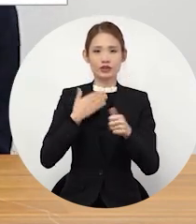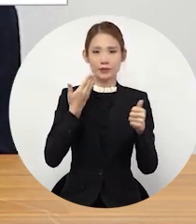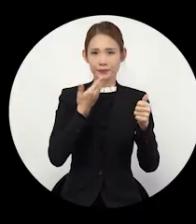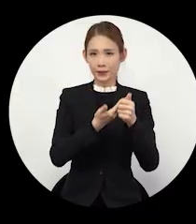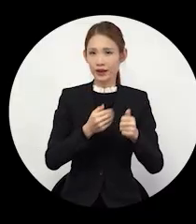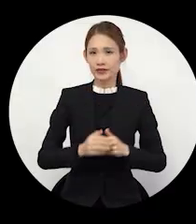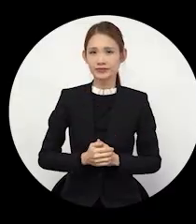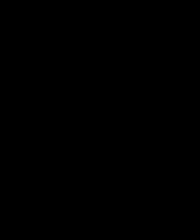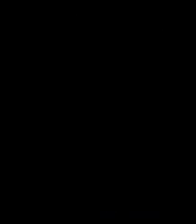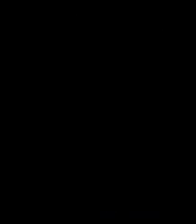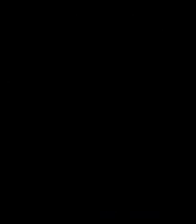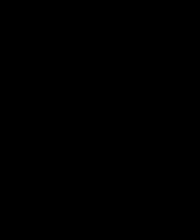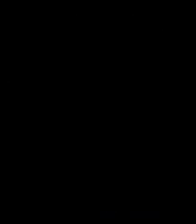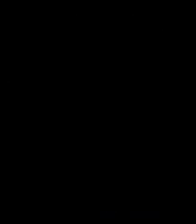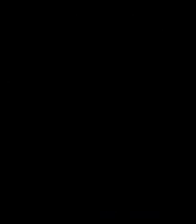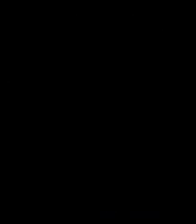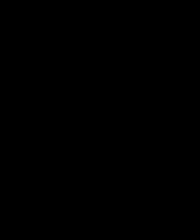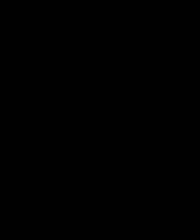씨에게 네.